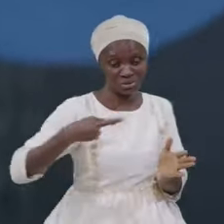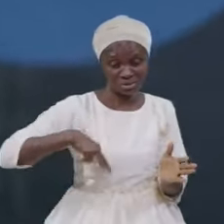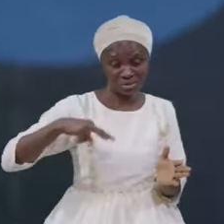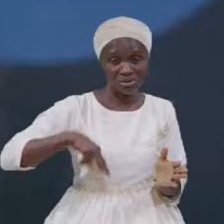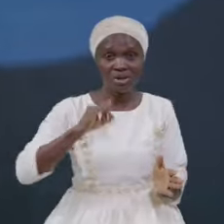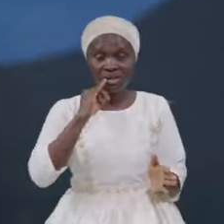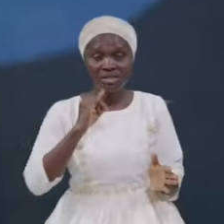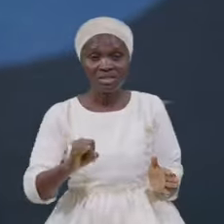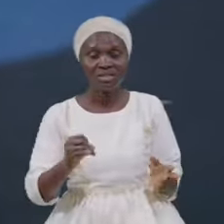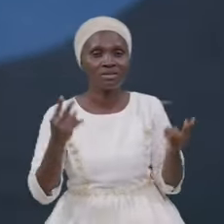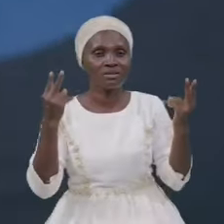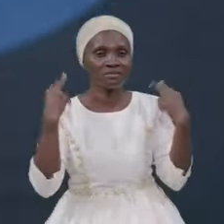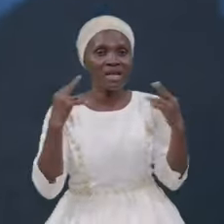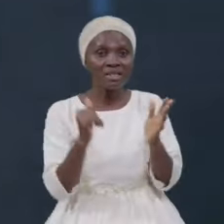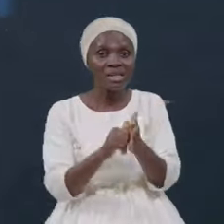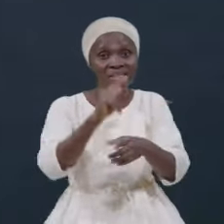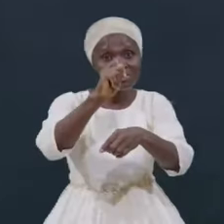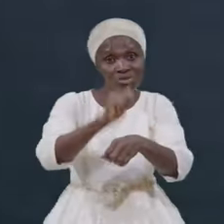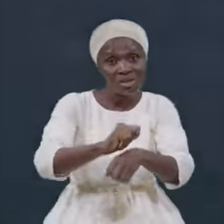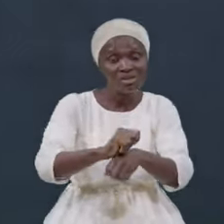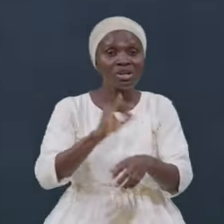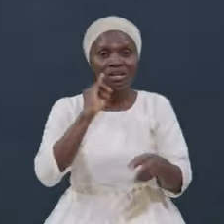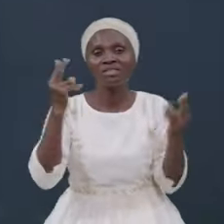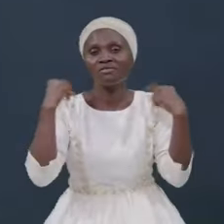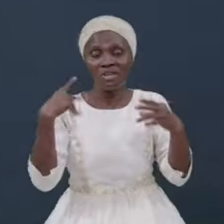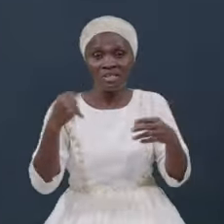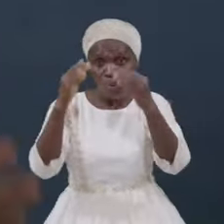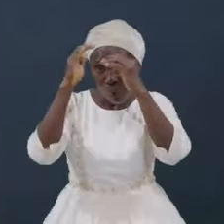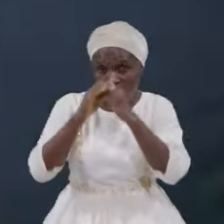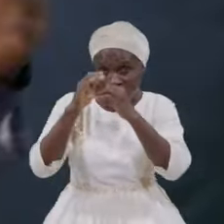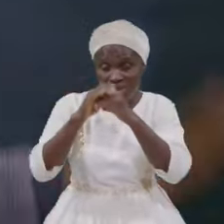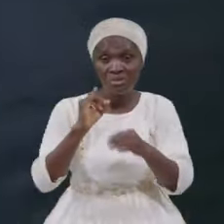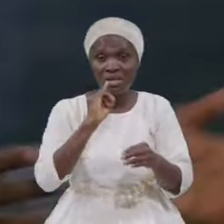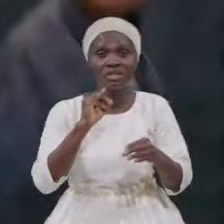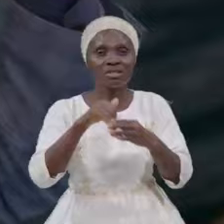vaine, l'adoration est vaine. Tu peux même jeûner